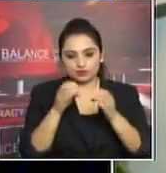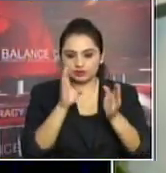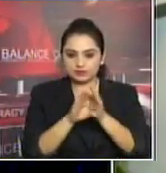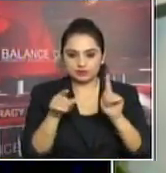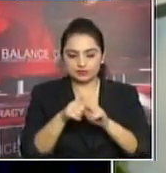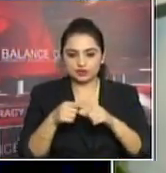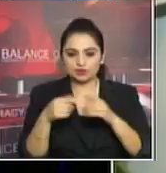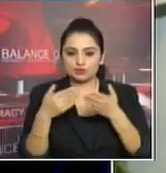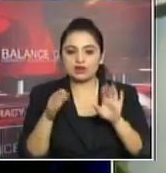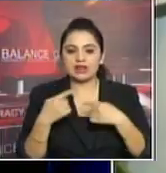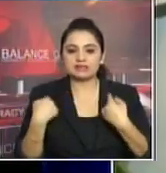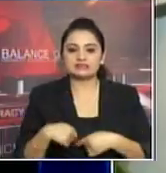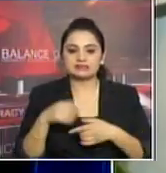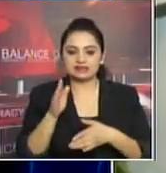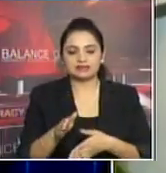खुला हृदयले नै हामीलाई